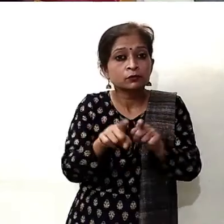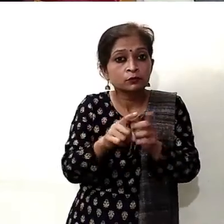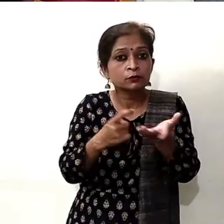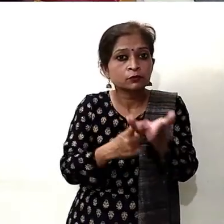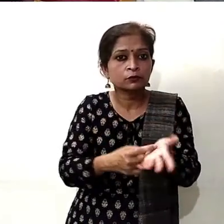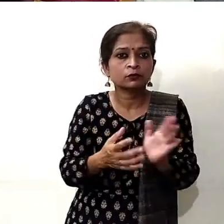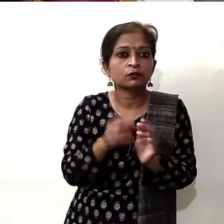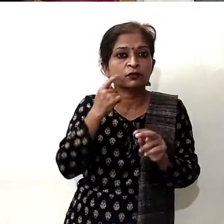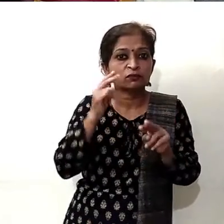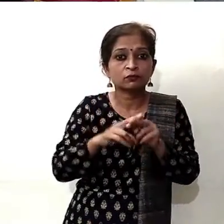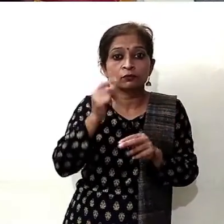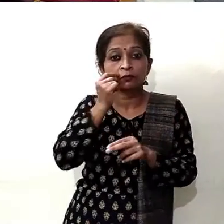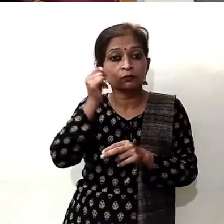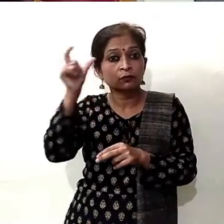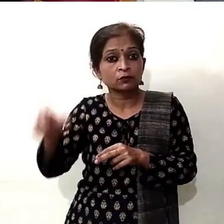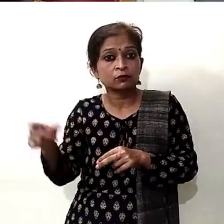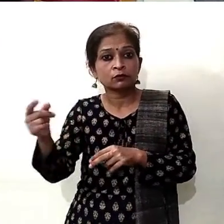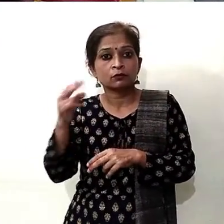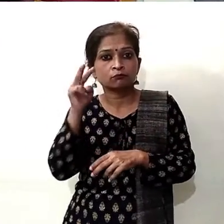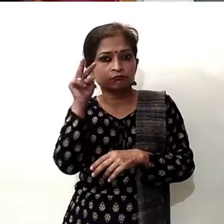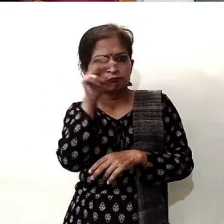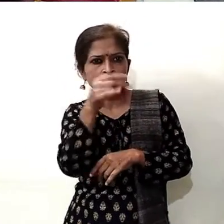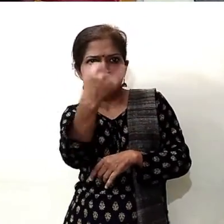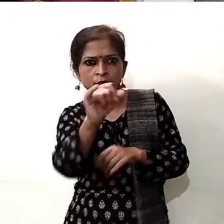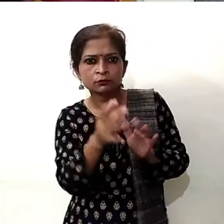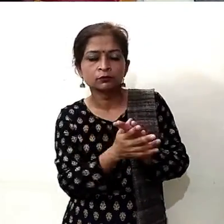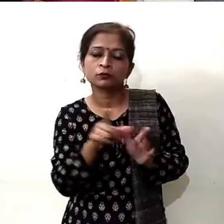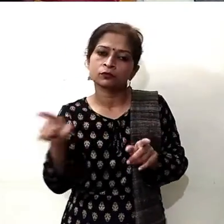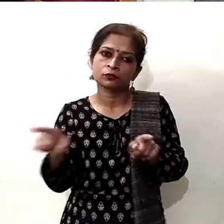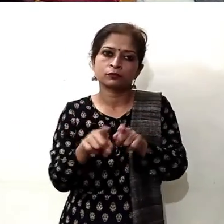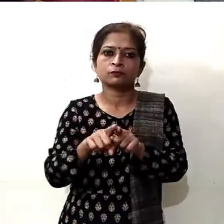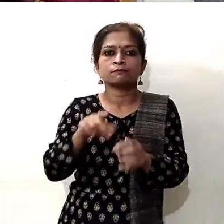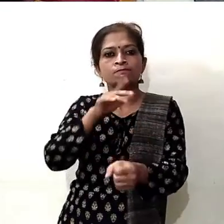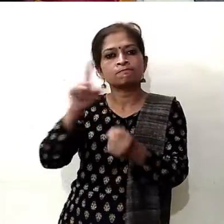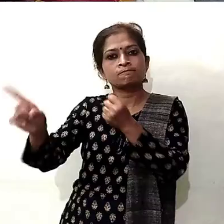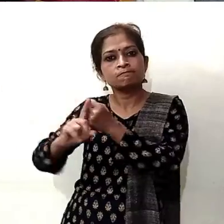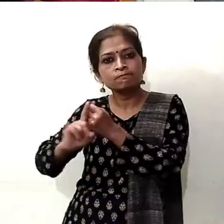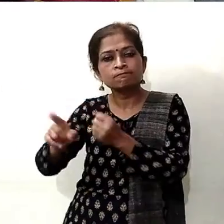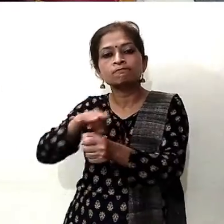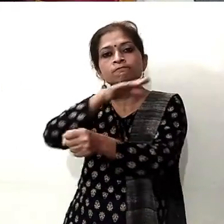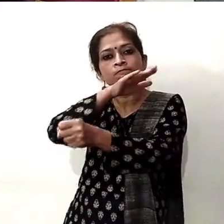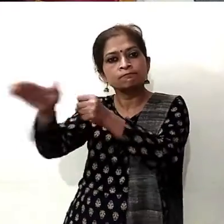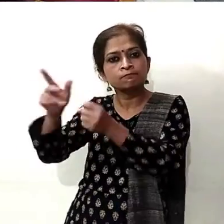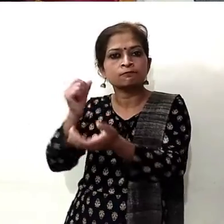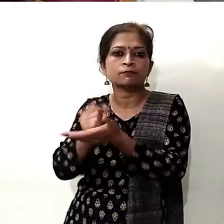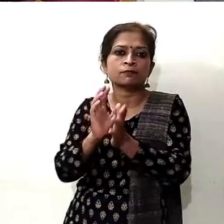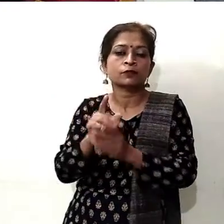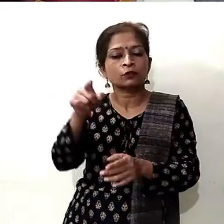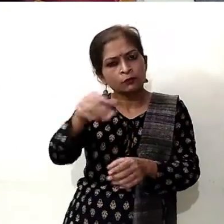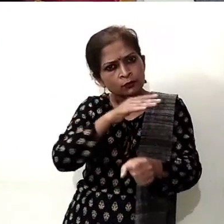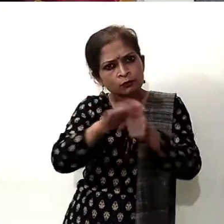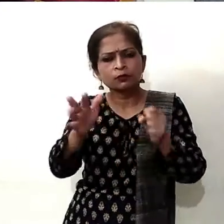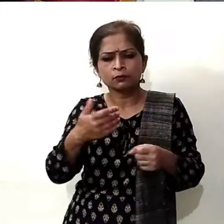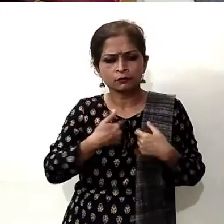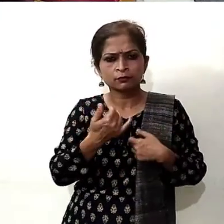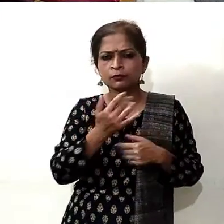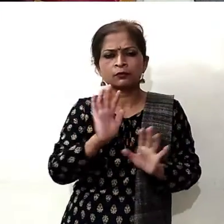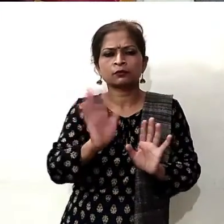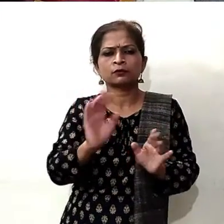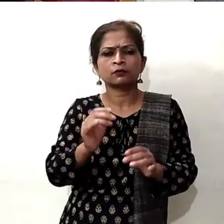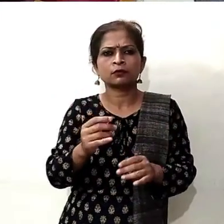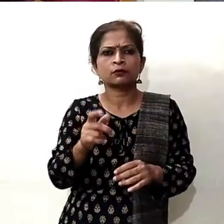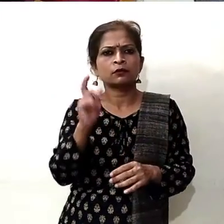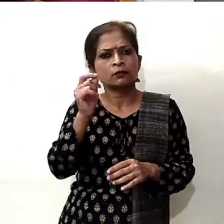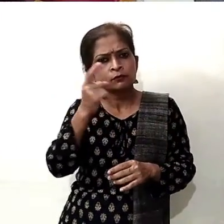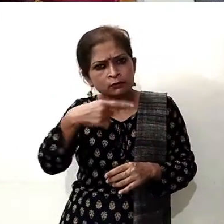है ये तो मृत्युदंड का अधिकारी होता ही है। तो इसलिए मैंने मारा तुम्हें कुछ गलत नहीं किया, मृत्युदंड के साथ तुलना करते हैं। तो दूसरों की